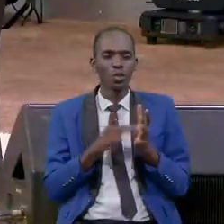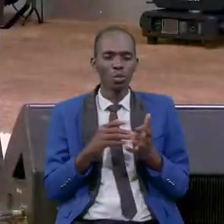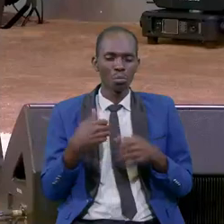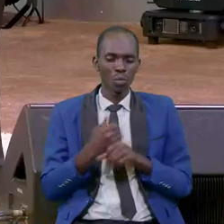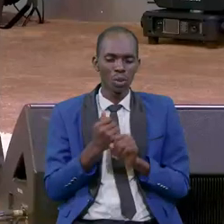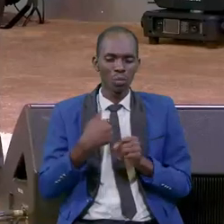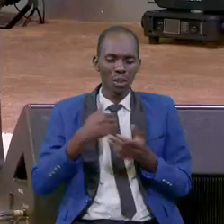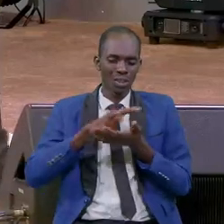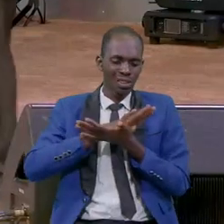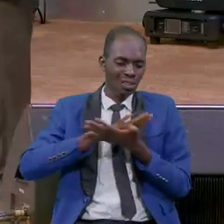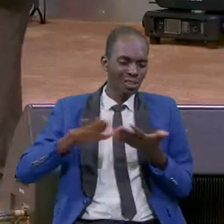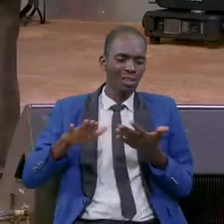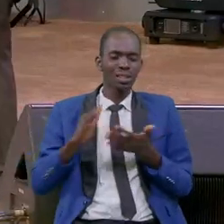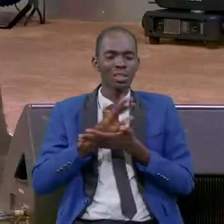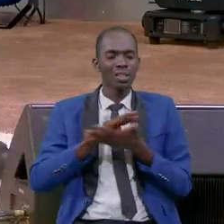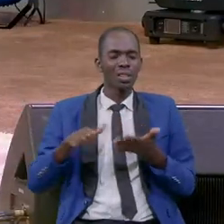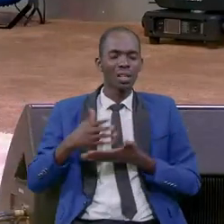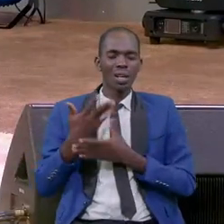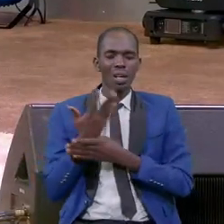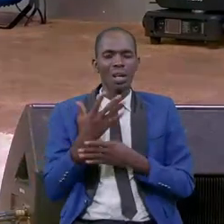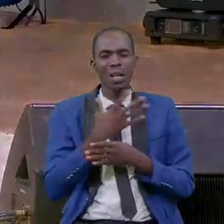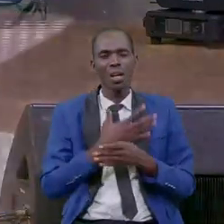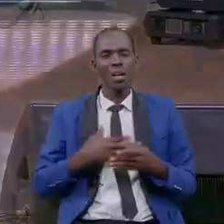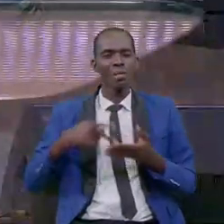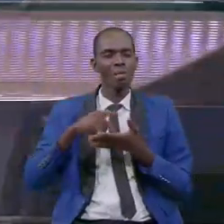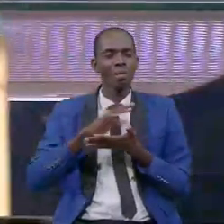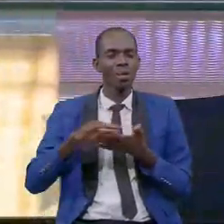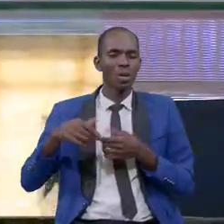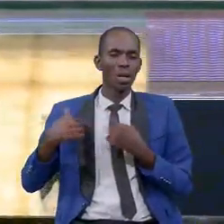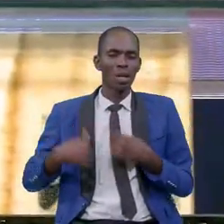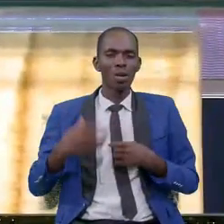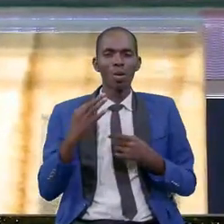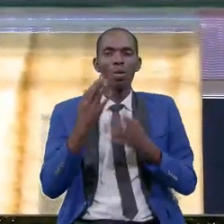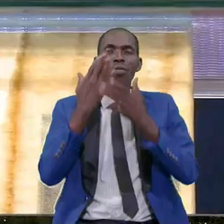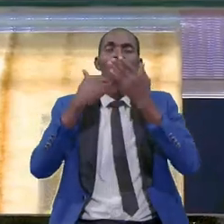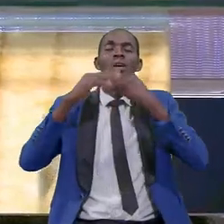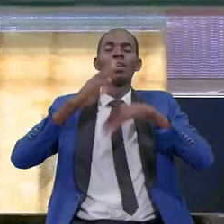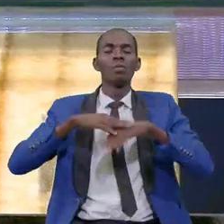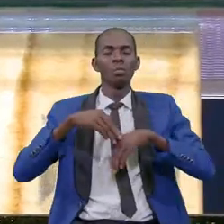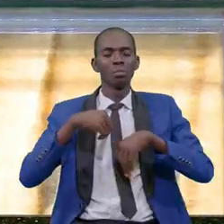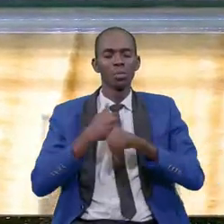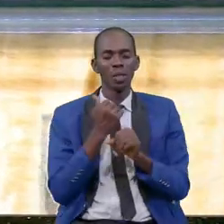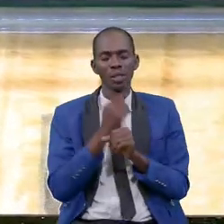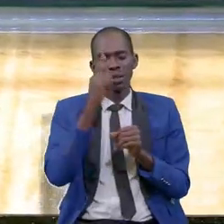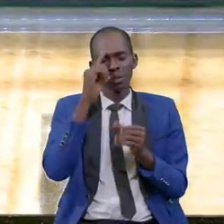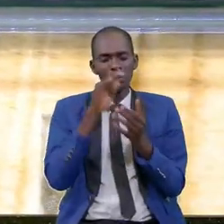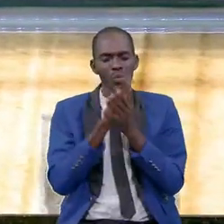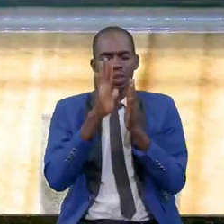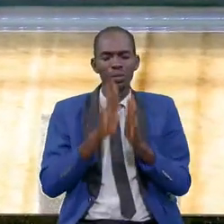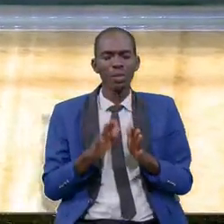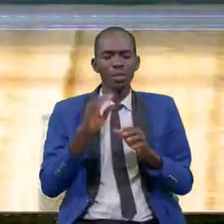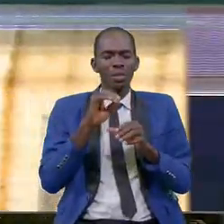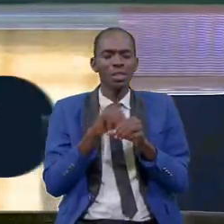la parole de Jésus, le sang de Jésus me lave, me rende pur. On a vu deuxième point, les mains pures et les cœurs purs des